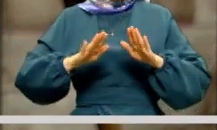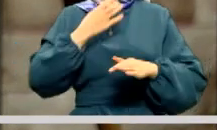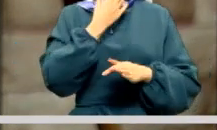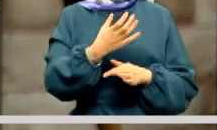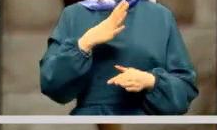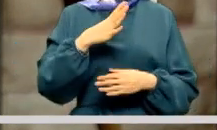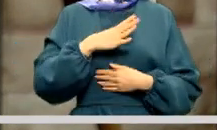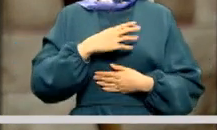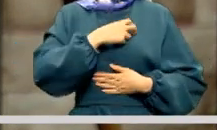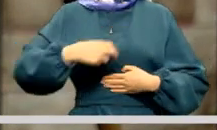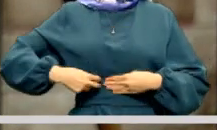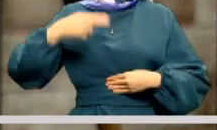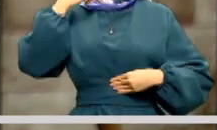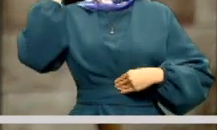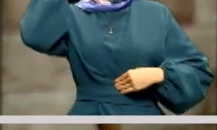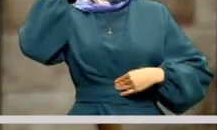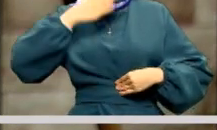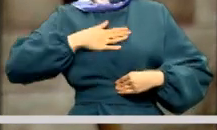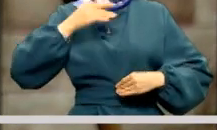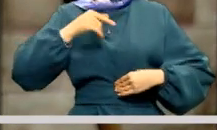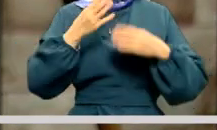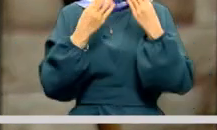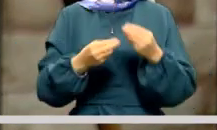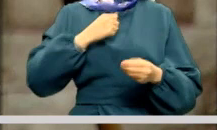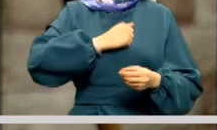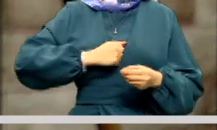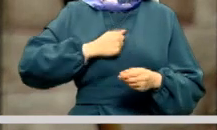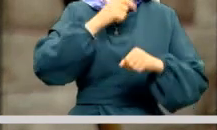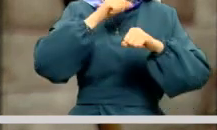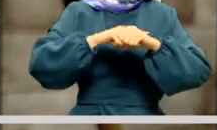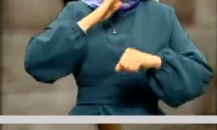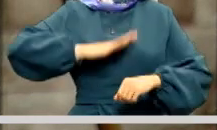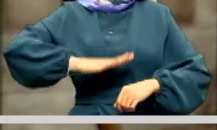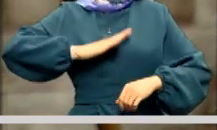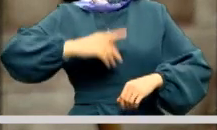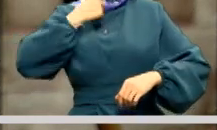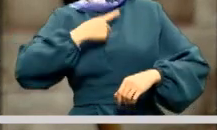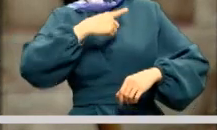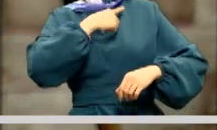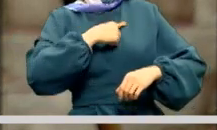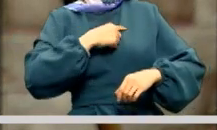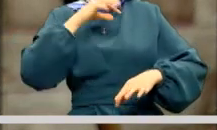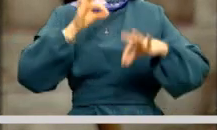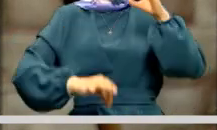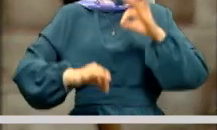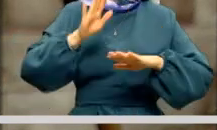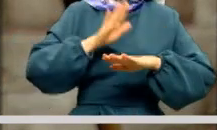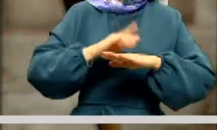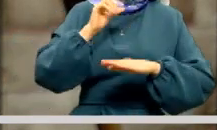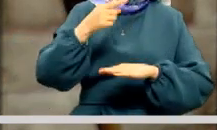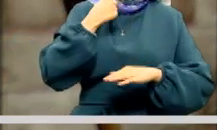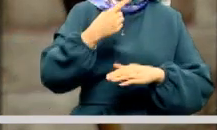Peygamberimiz de bu noktada Hani öfkelendiğimiz zaman işte Sabrımızı ve nefsimizi kontrol etmeli sabırlı olmalıyız